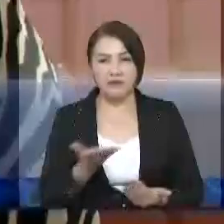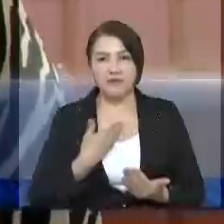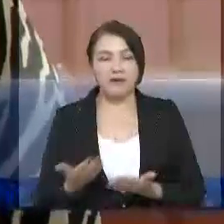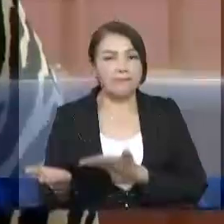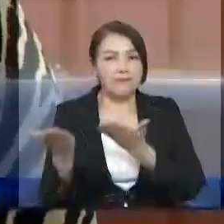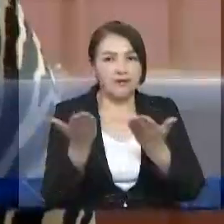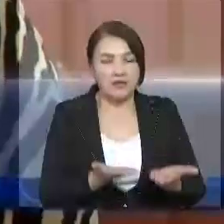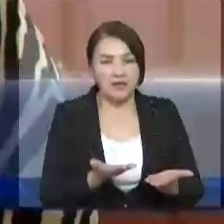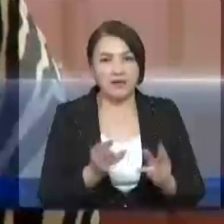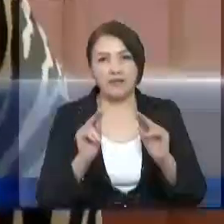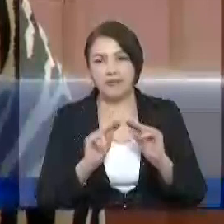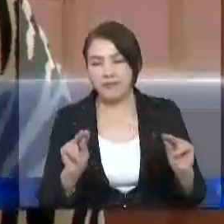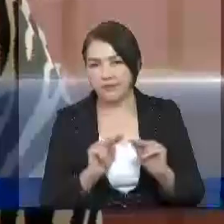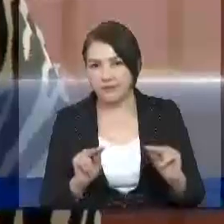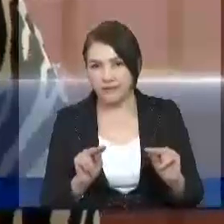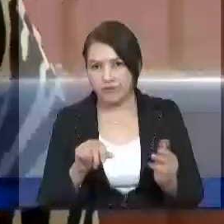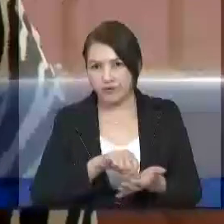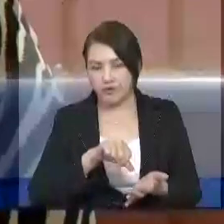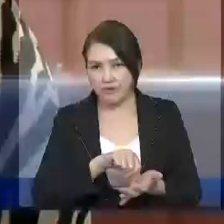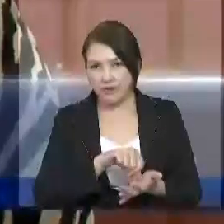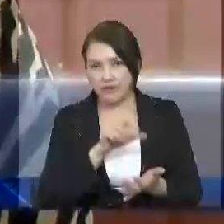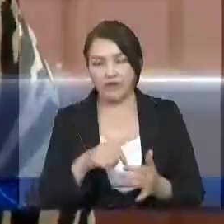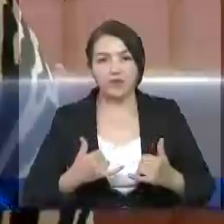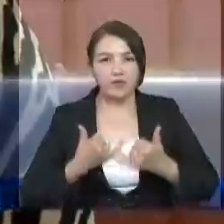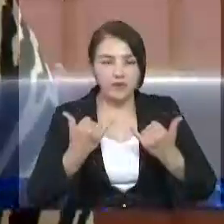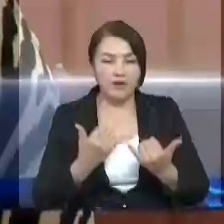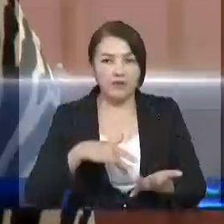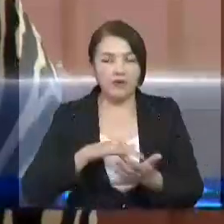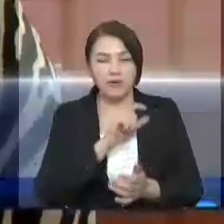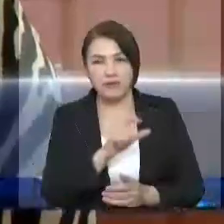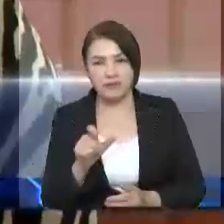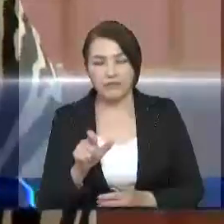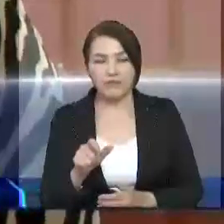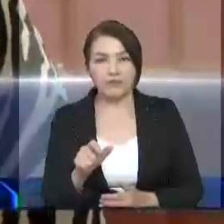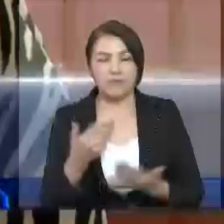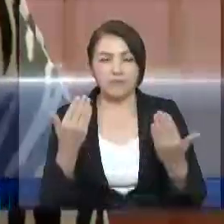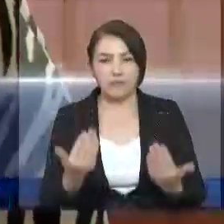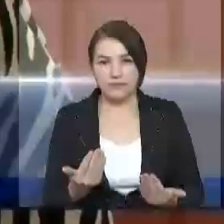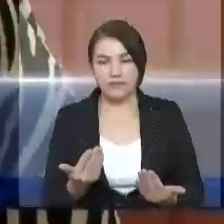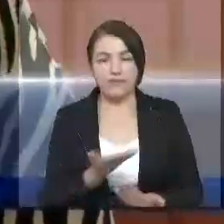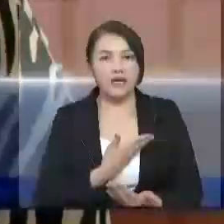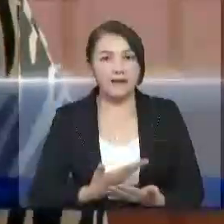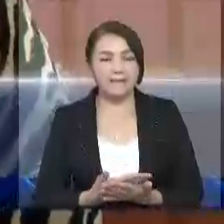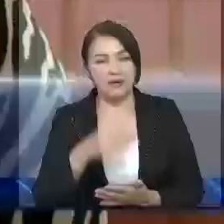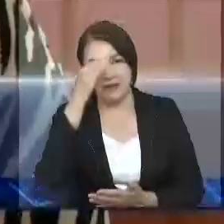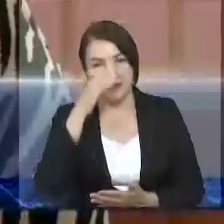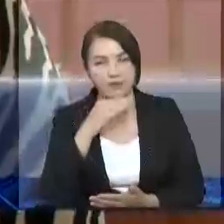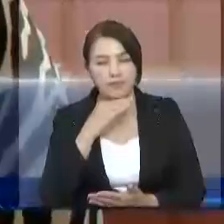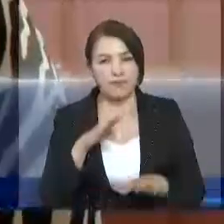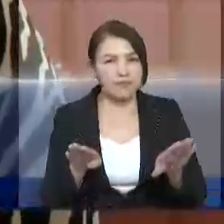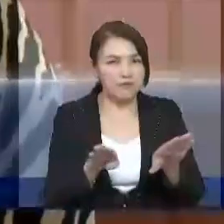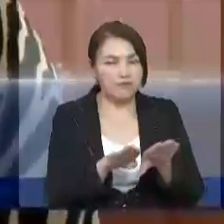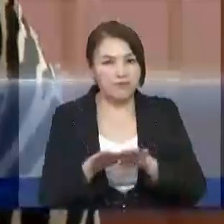пригласили спикеров уважаемых в городе людей которые вот на отцовском